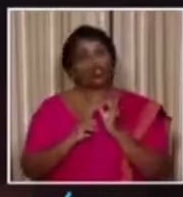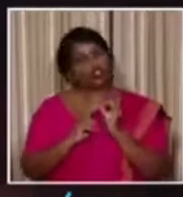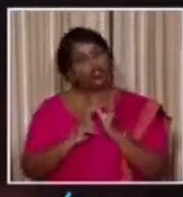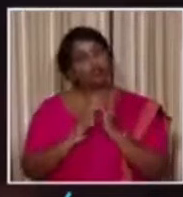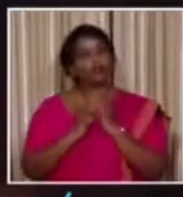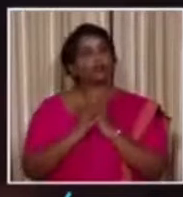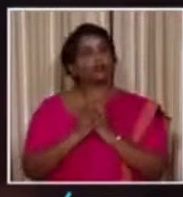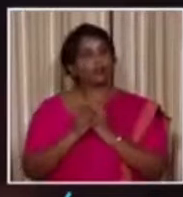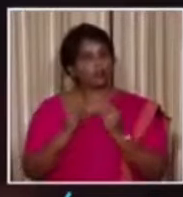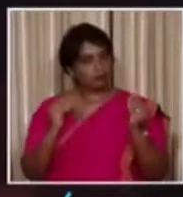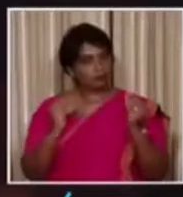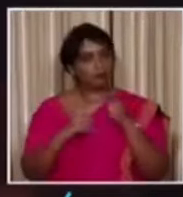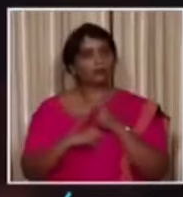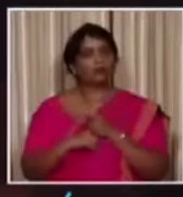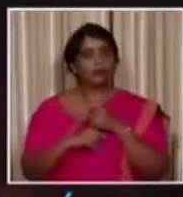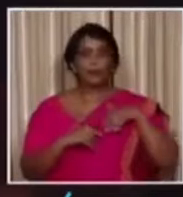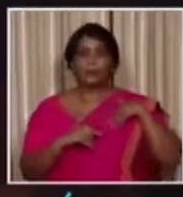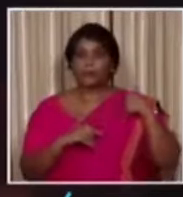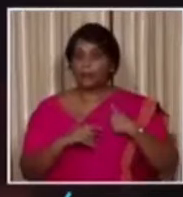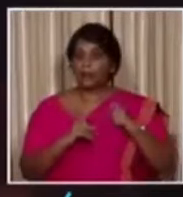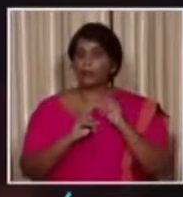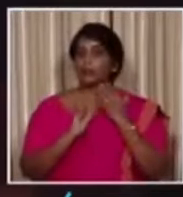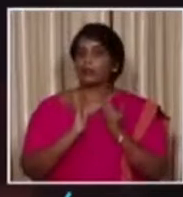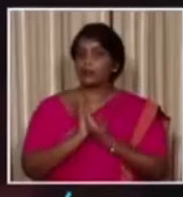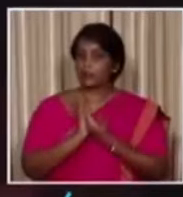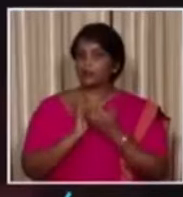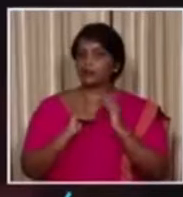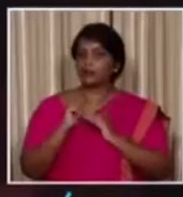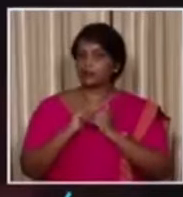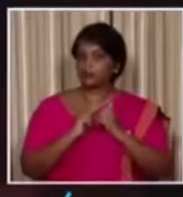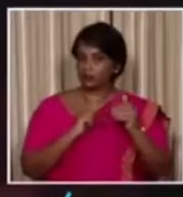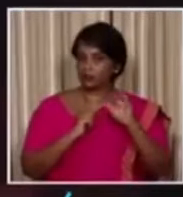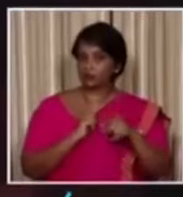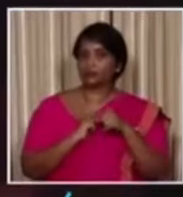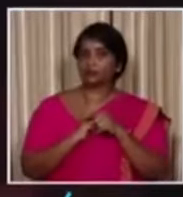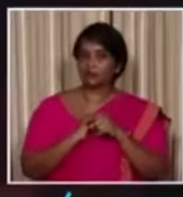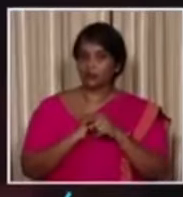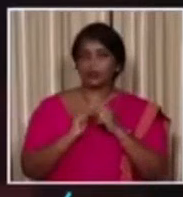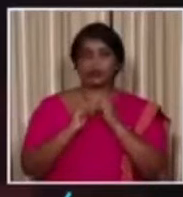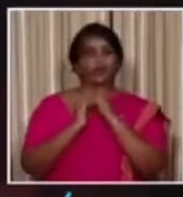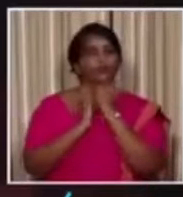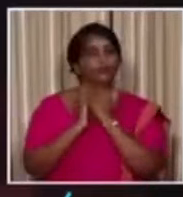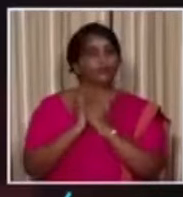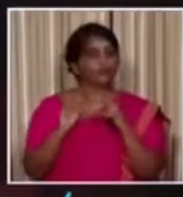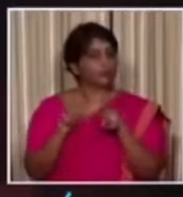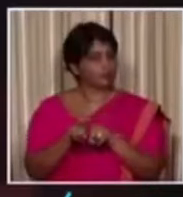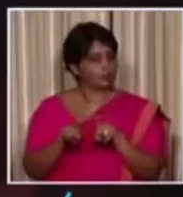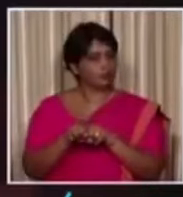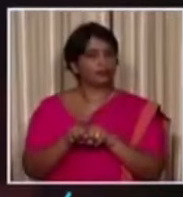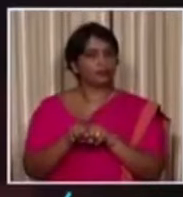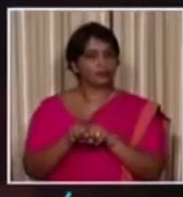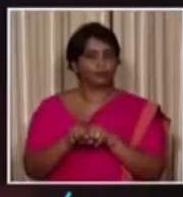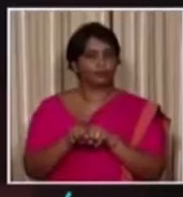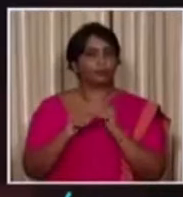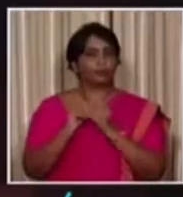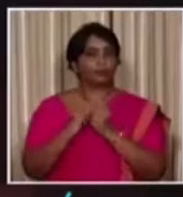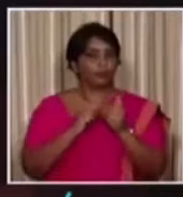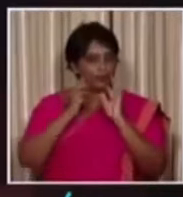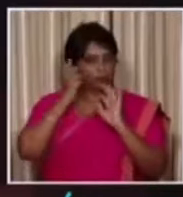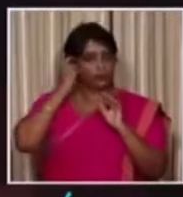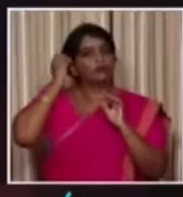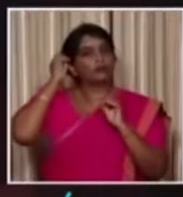දුප්පත්කම තුරන් කිරීමේ ප්‍රධාන ප්‍රතිපත්තියක් හැටියට ක්‍රියාත්මක වෙන වැඩසටහනක් හැටියට ක්‍රියාත්මක